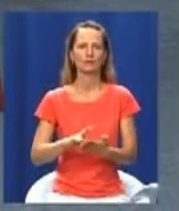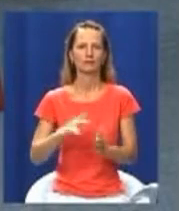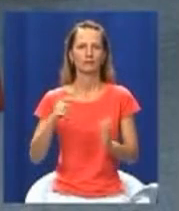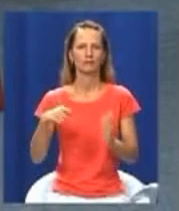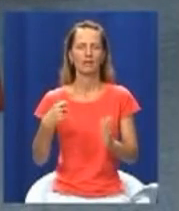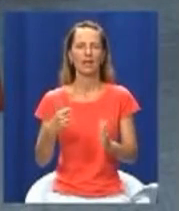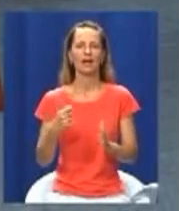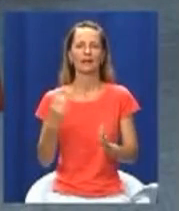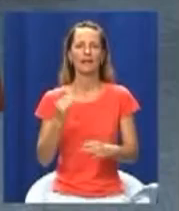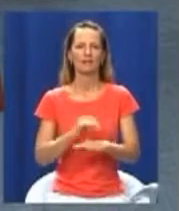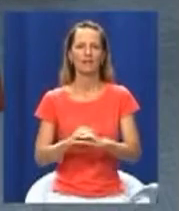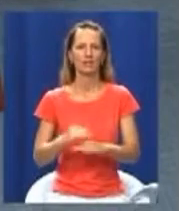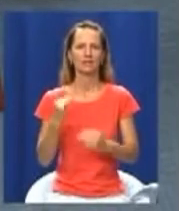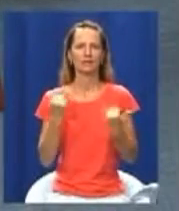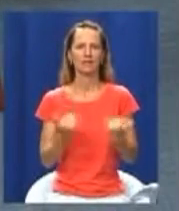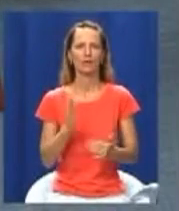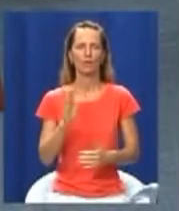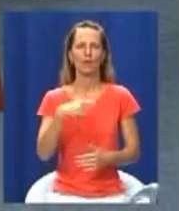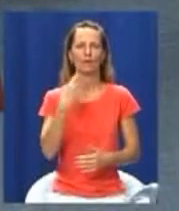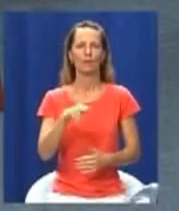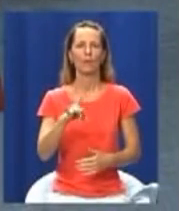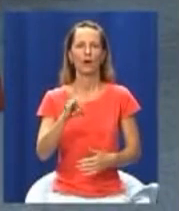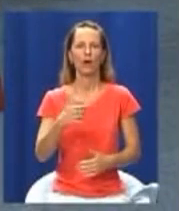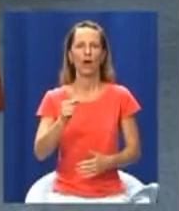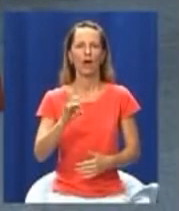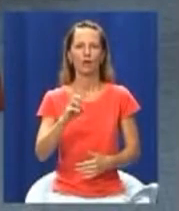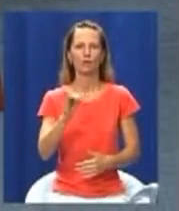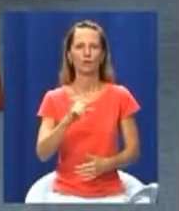«Цікаві факти», і сьогодні будемо говорити про гарбуз.